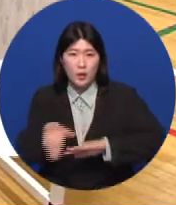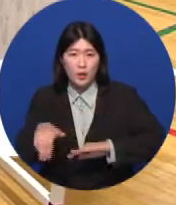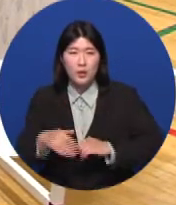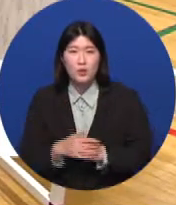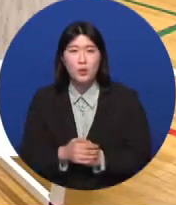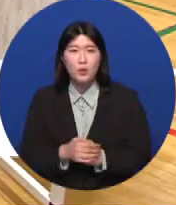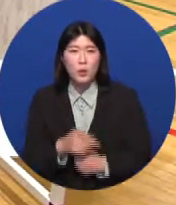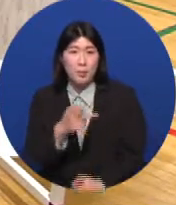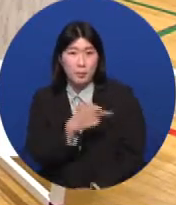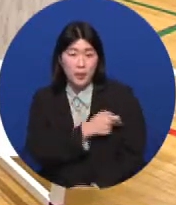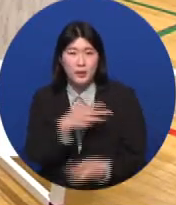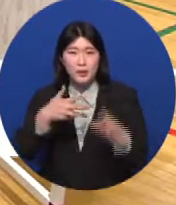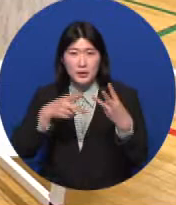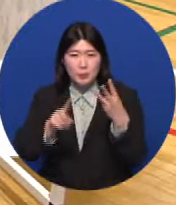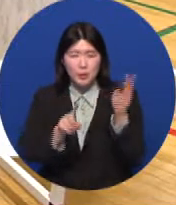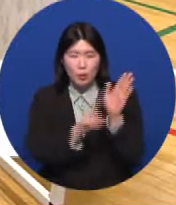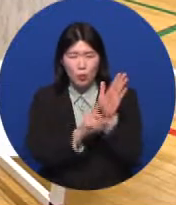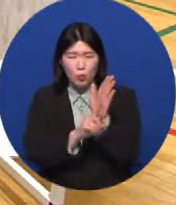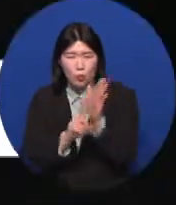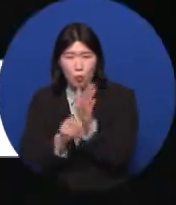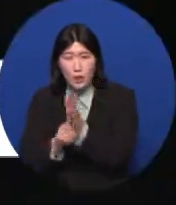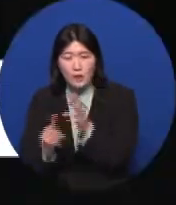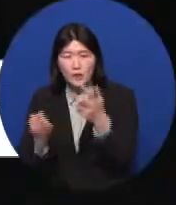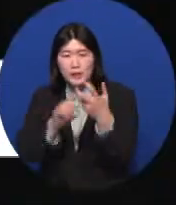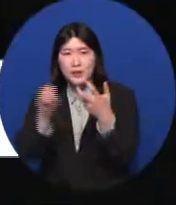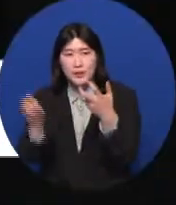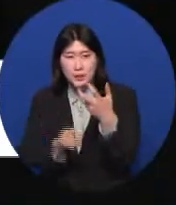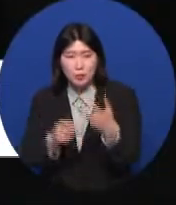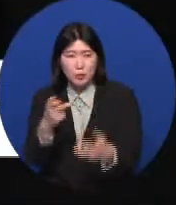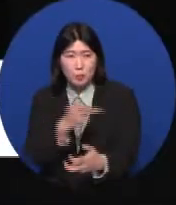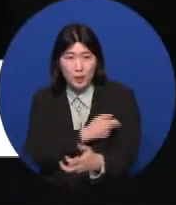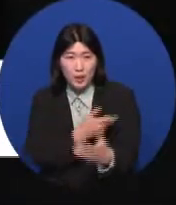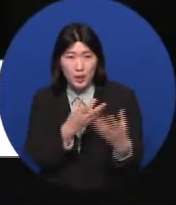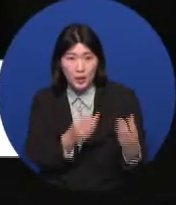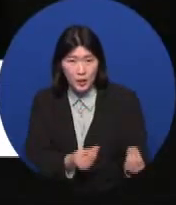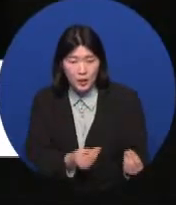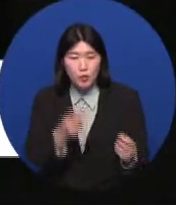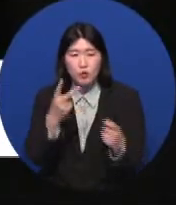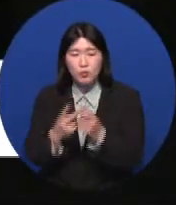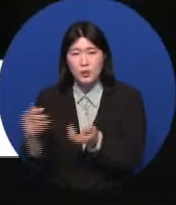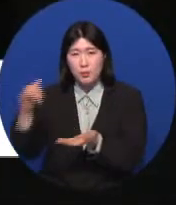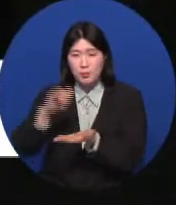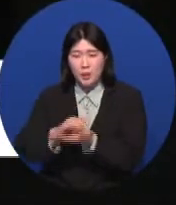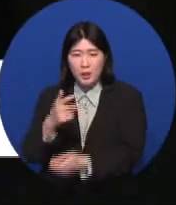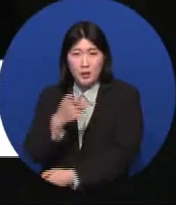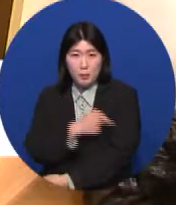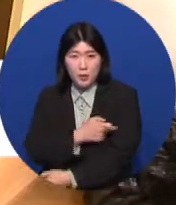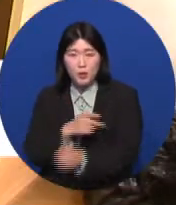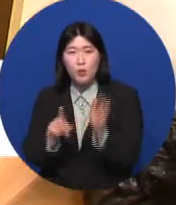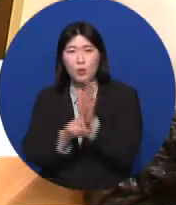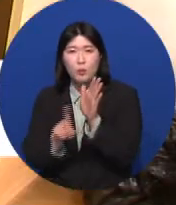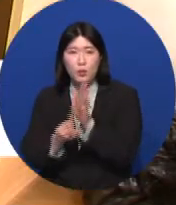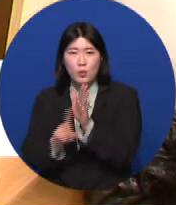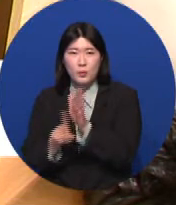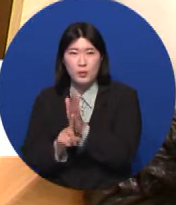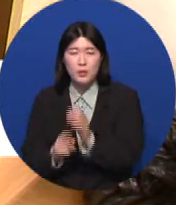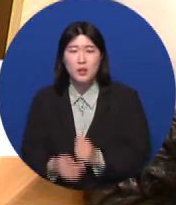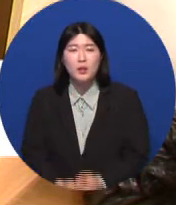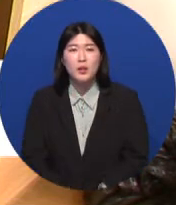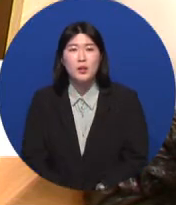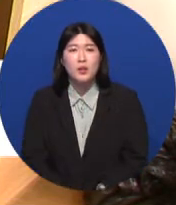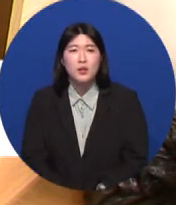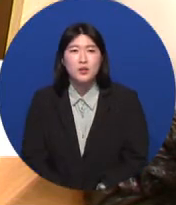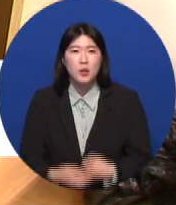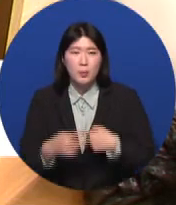백신 3차 적 종류 2 70% 달성 과 외국인 백신 접종에 나섭니다 또 다음 때까지의 치료